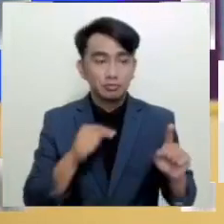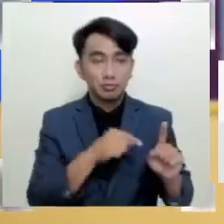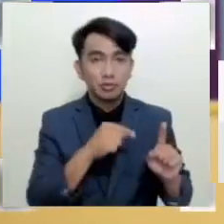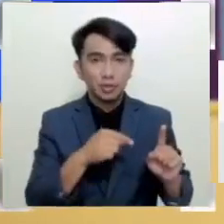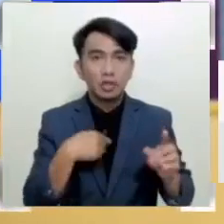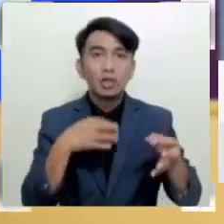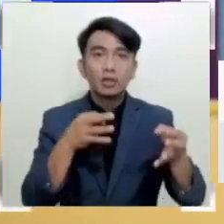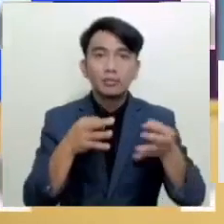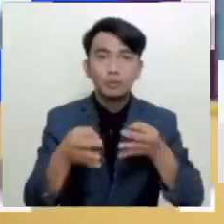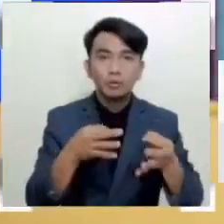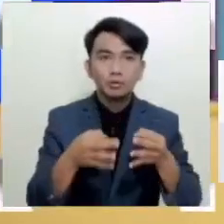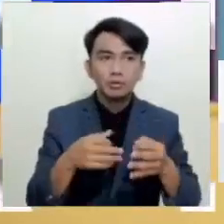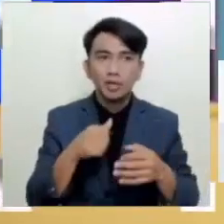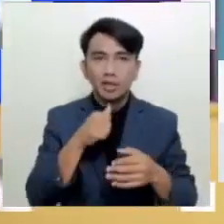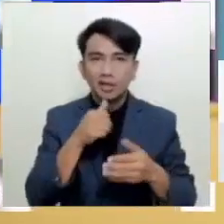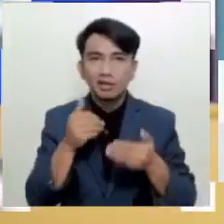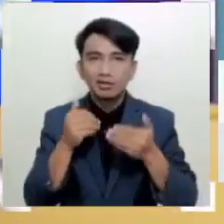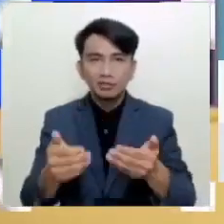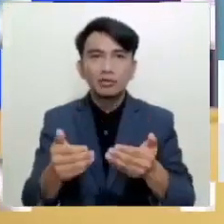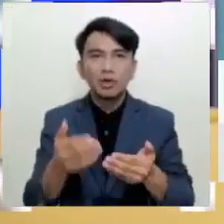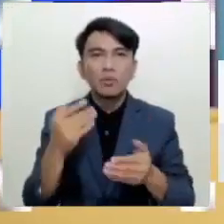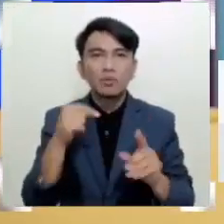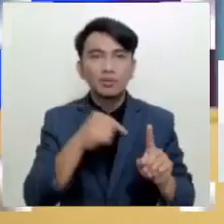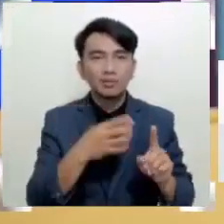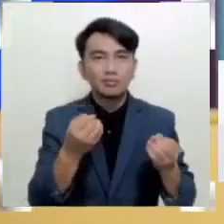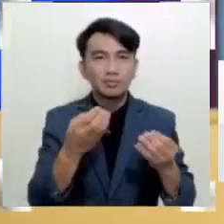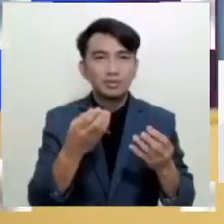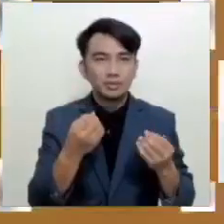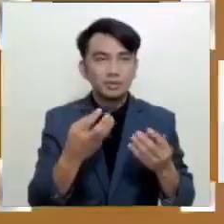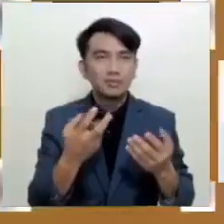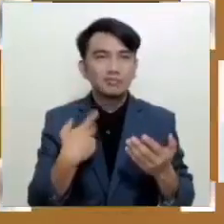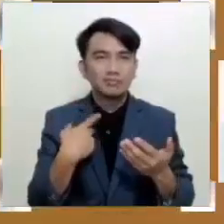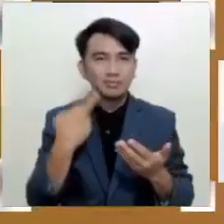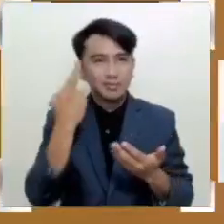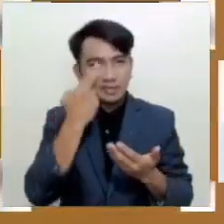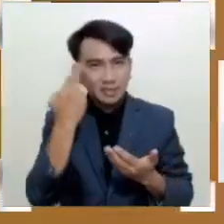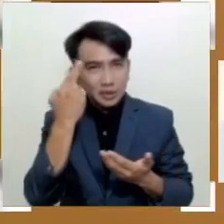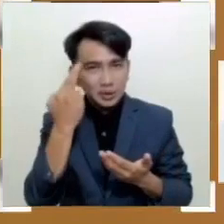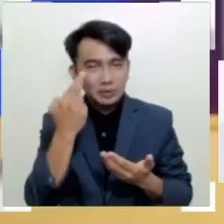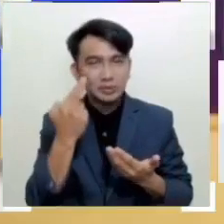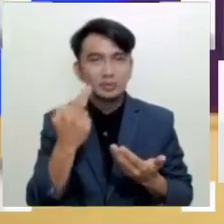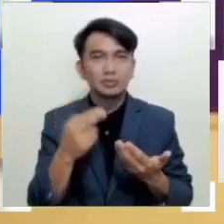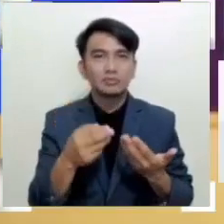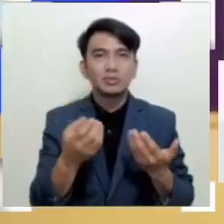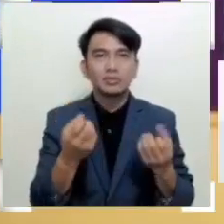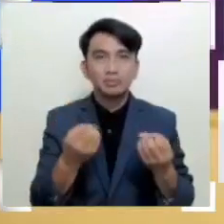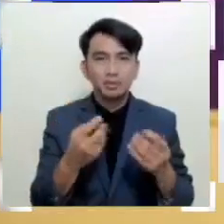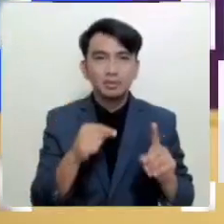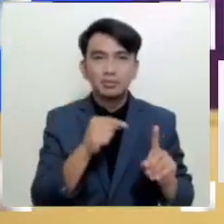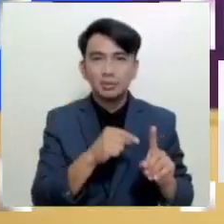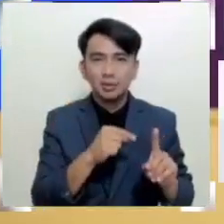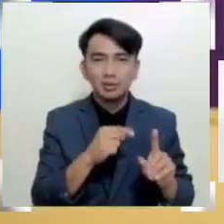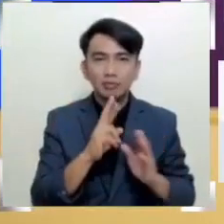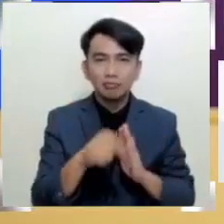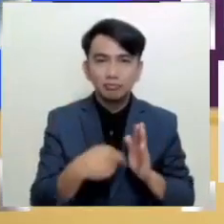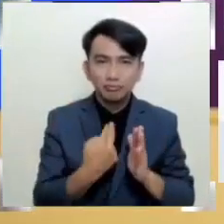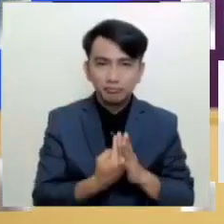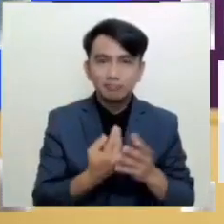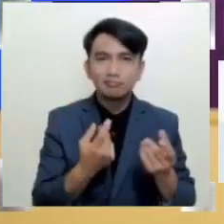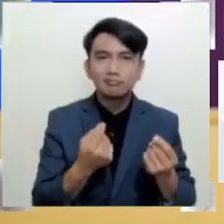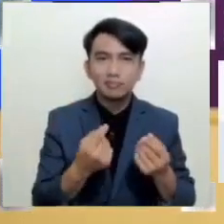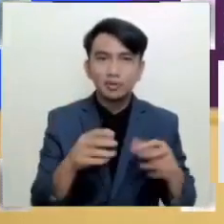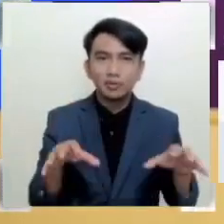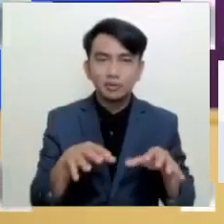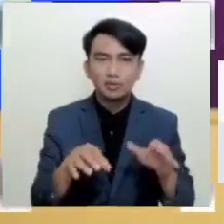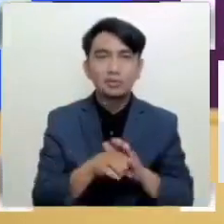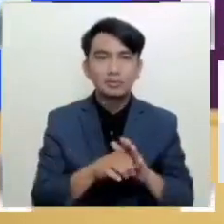ito dahil alam niya marami siyang dapat isakripisyo para sa posisyon. Marami rin daw siyang roles na dapat gampanan at ilan na dyan ang